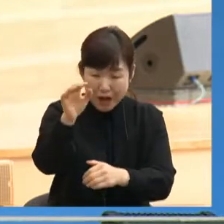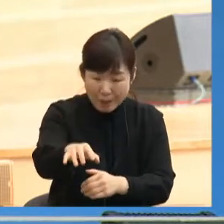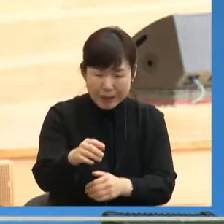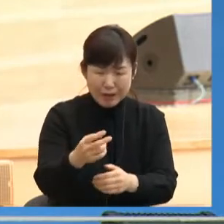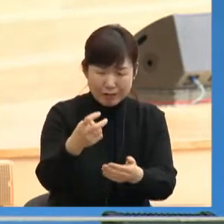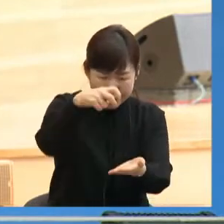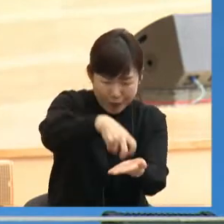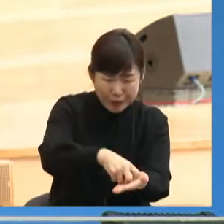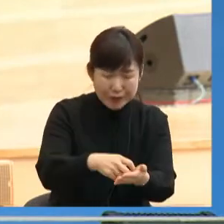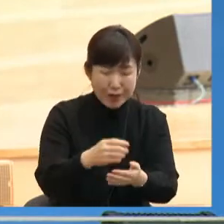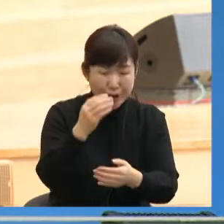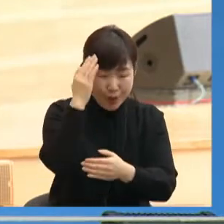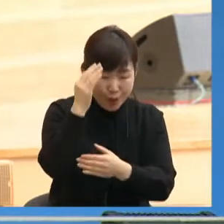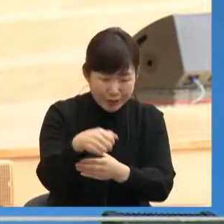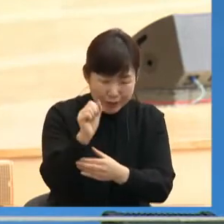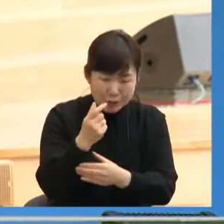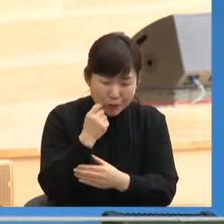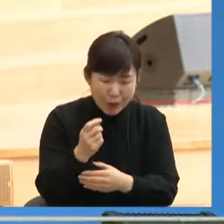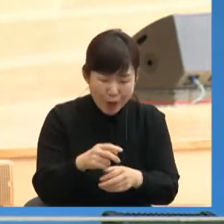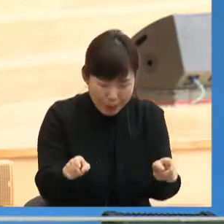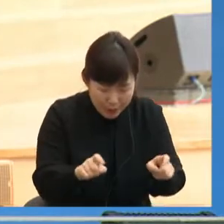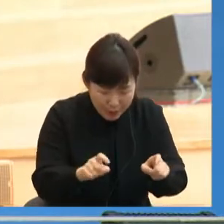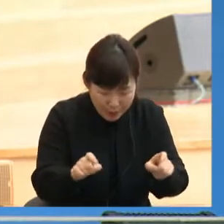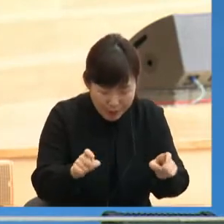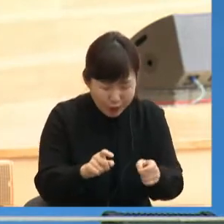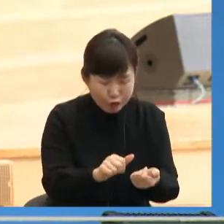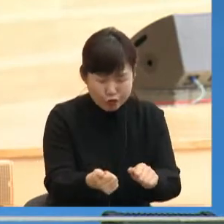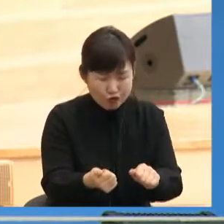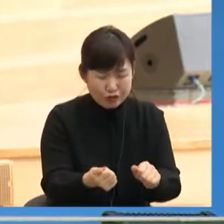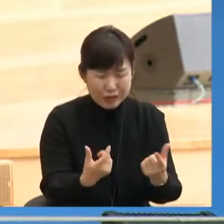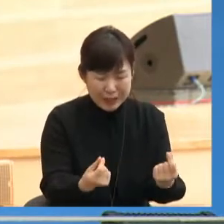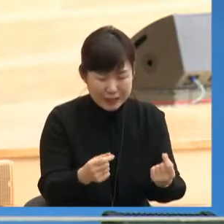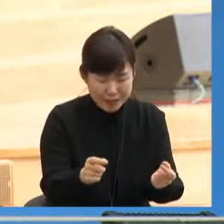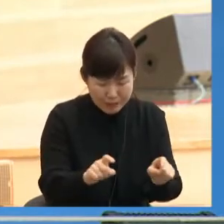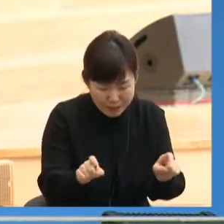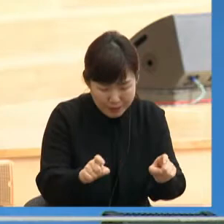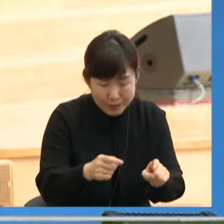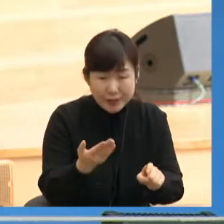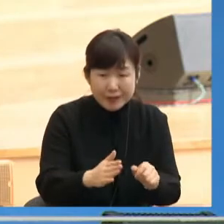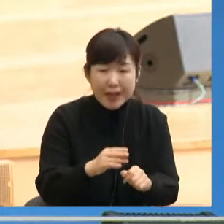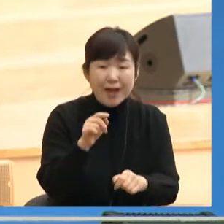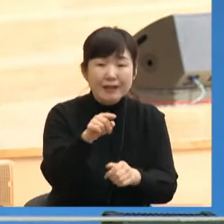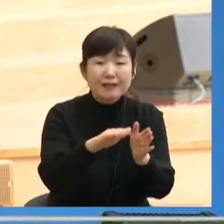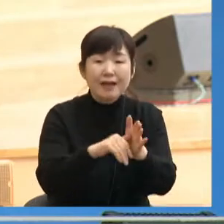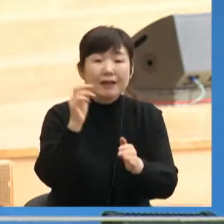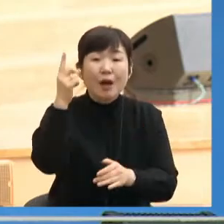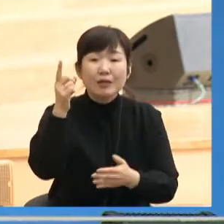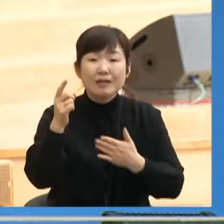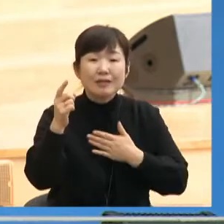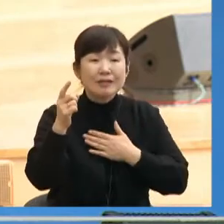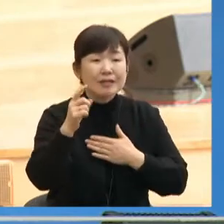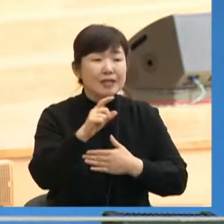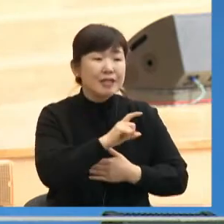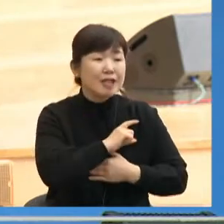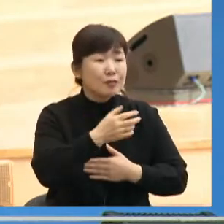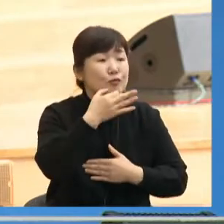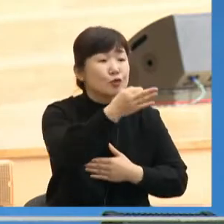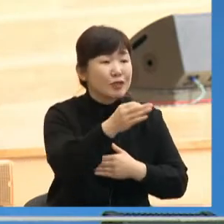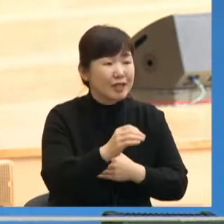고개도 들지 못하고 벌벌 떨며 죽은 자 같은 마음으로 엎드려 있는데 그때 다윗이 자신의 이름을 부릅니다.